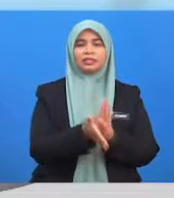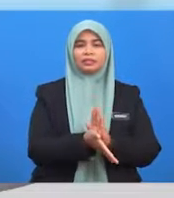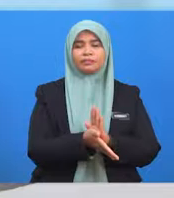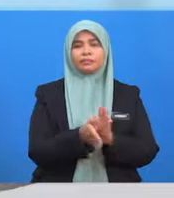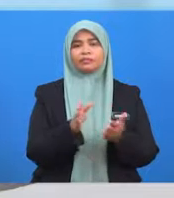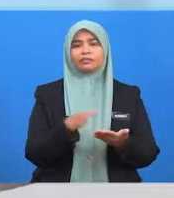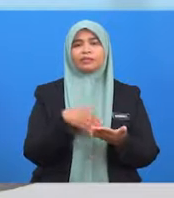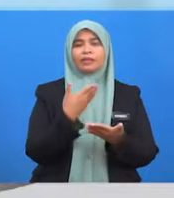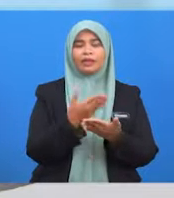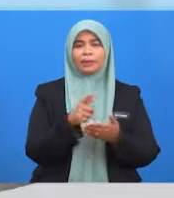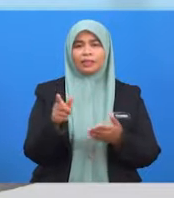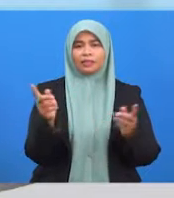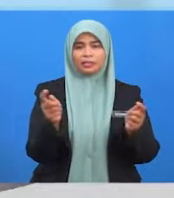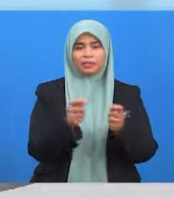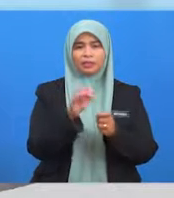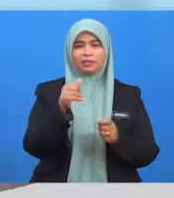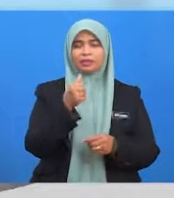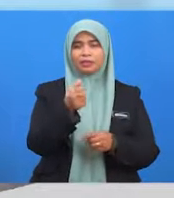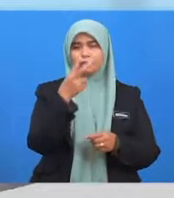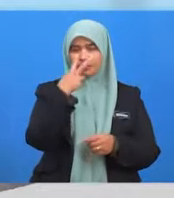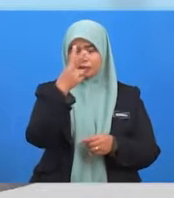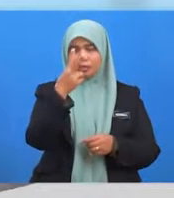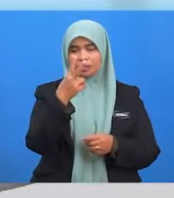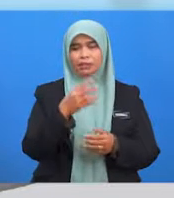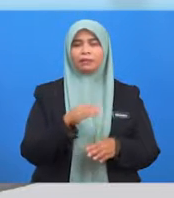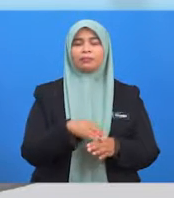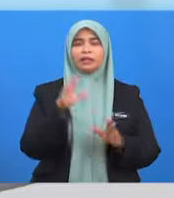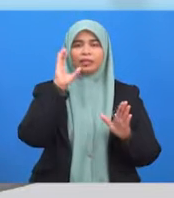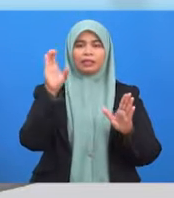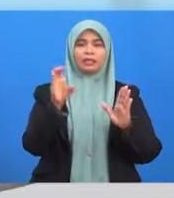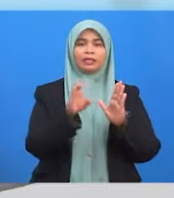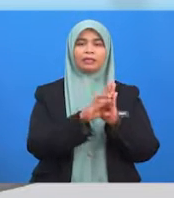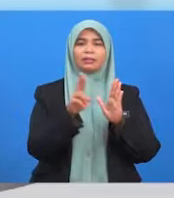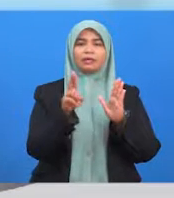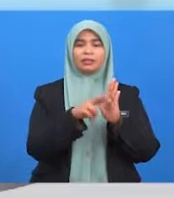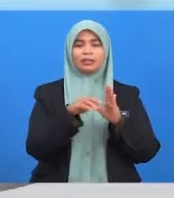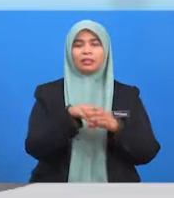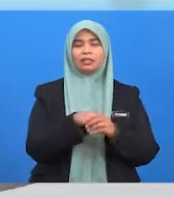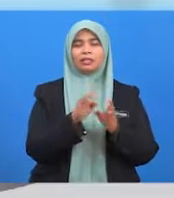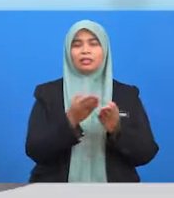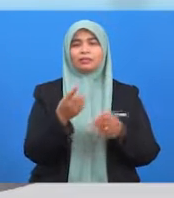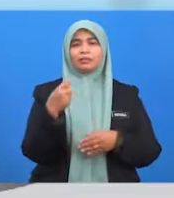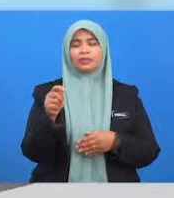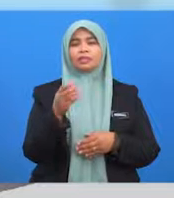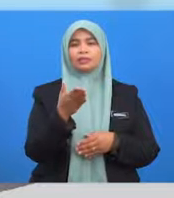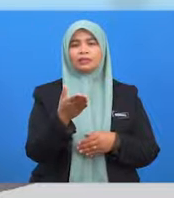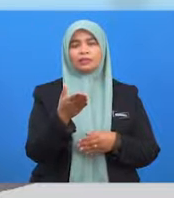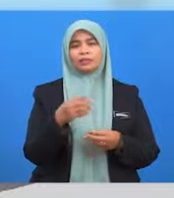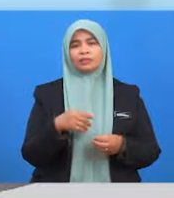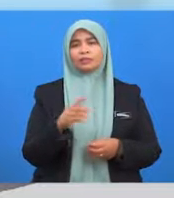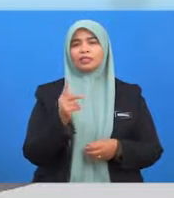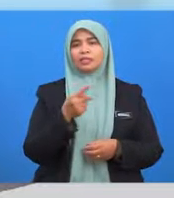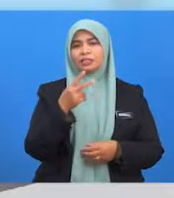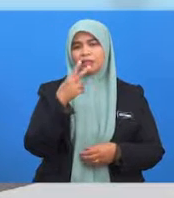Baiklah, seperti yang kamu lihat pada gambar rajah di dalam buku teks kamu, apabila